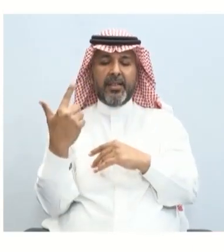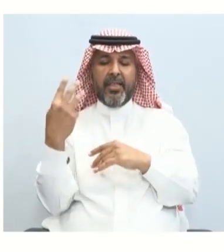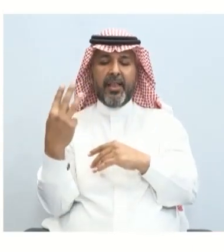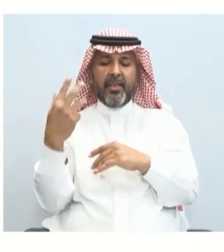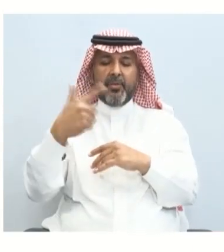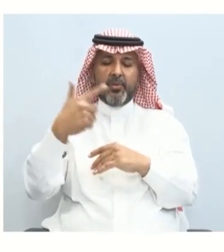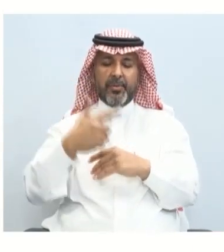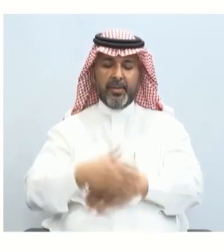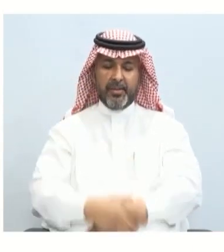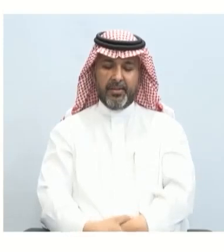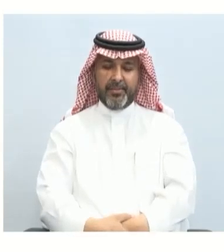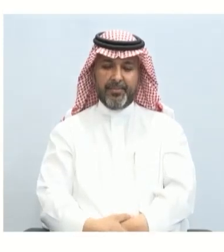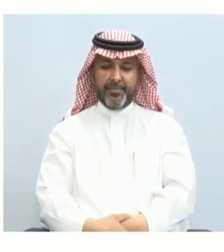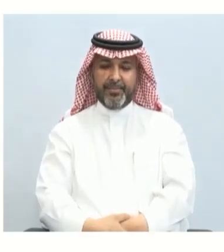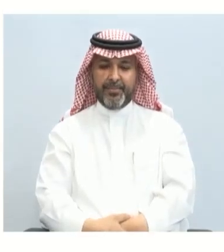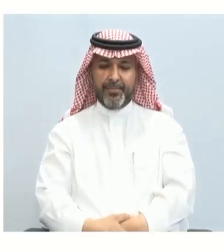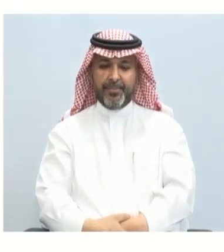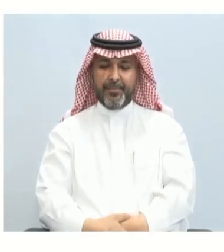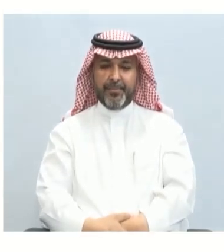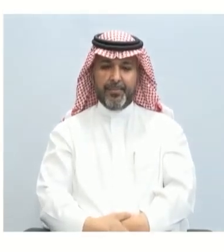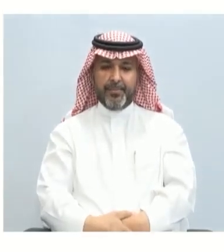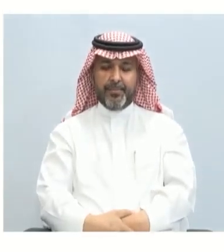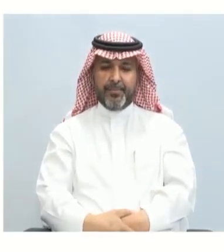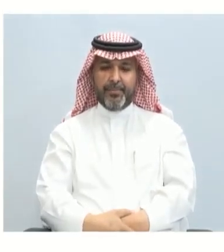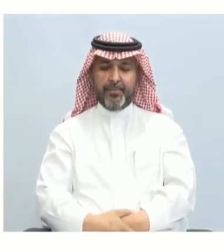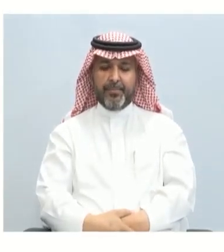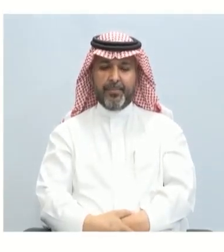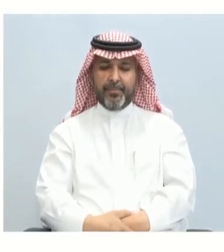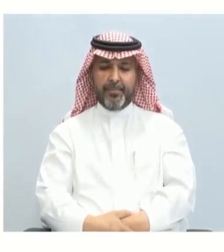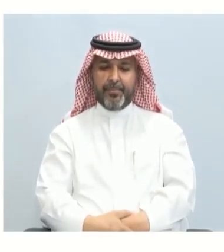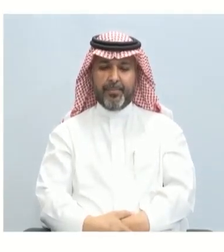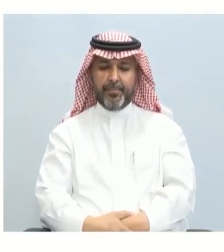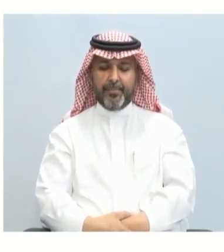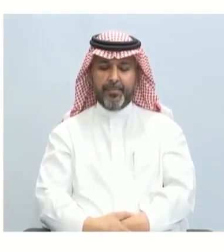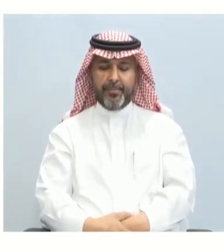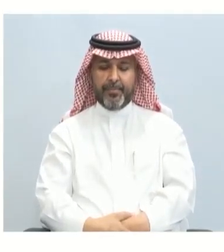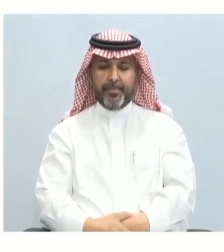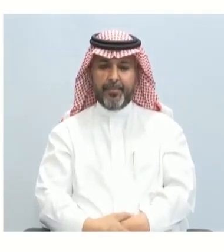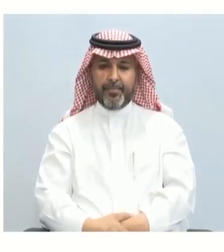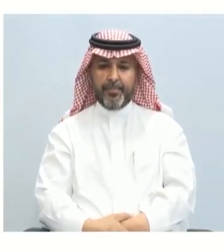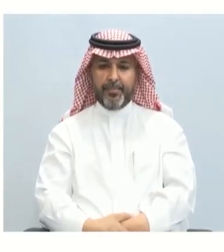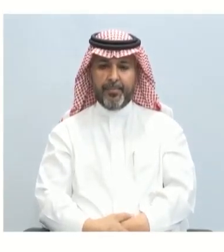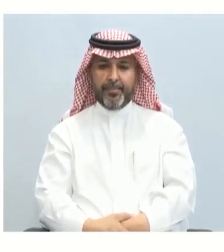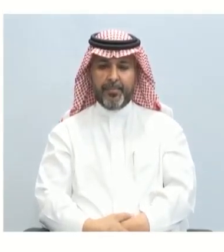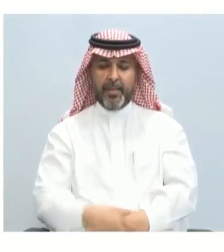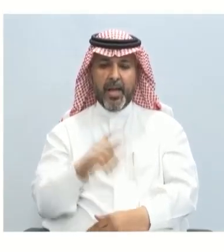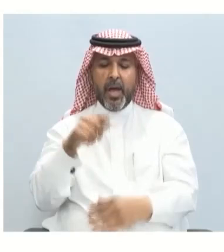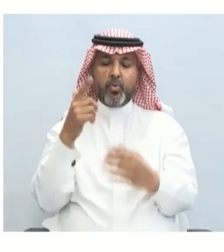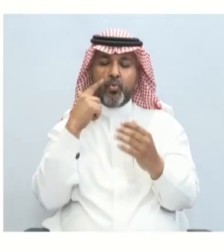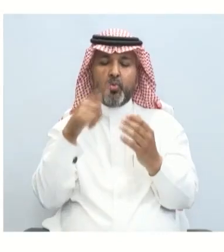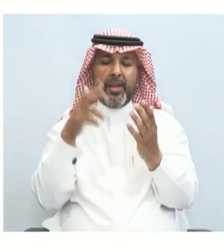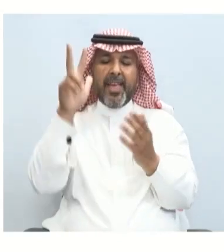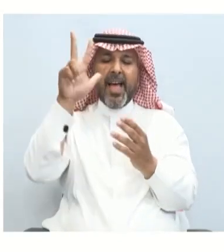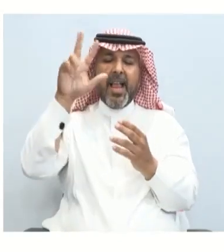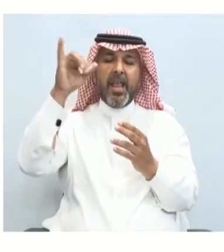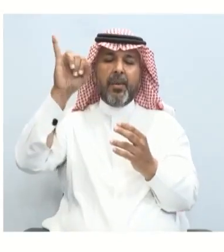الاجابه الصحيحه تبق الفقره الاخيره من فقرات هذا ال الدرس وهذا